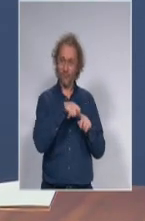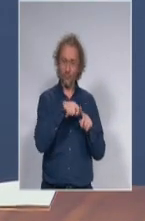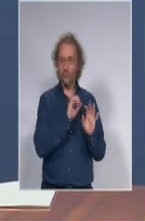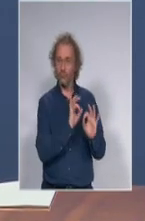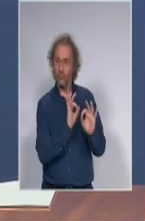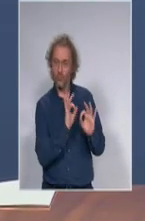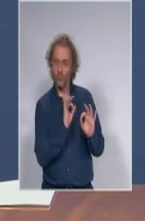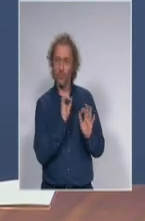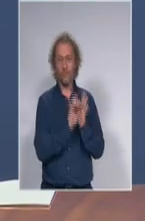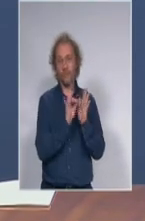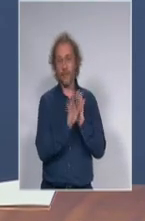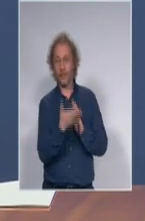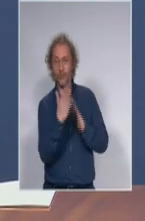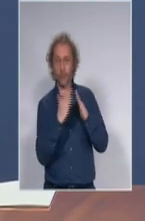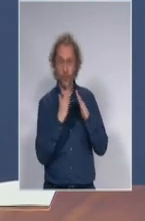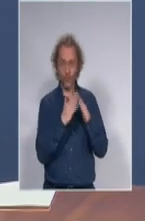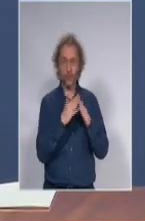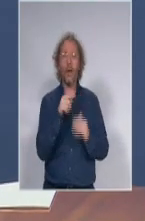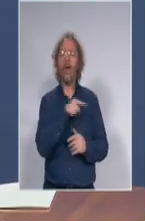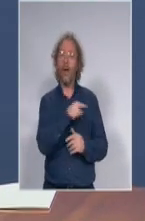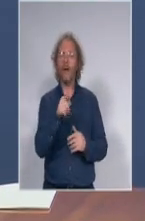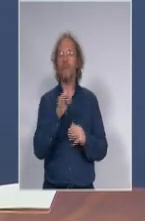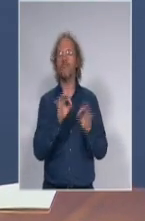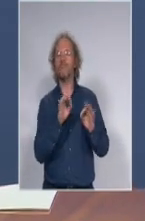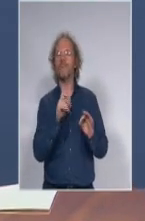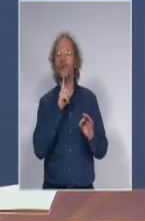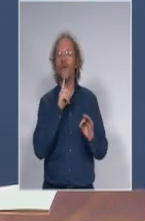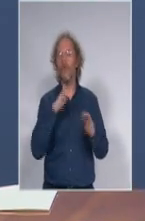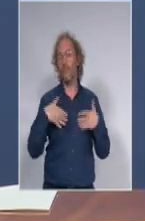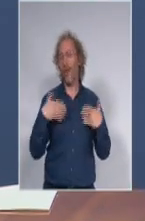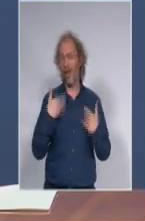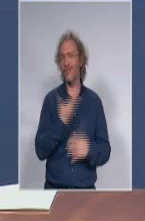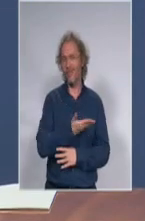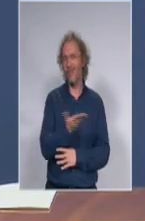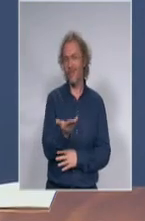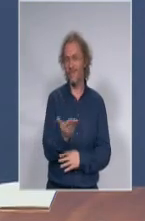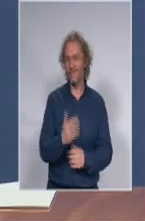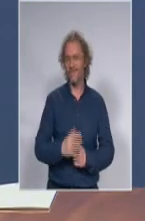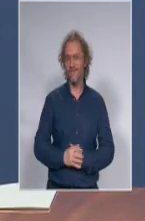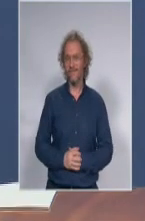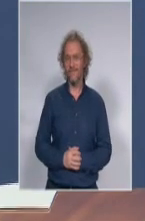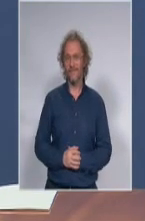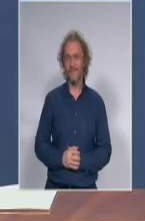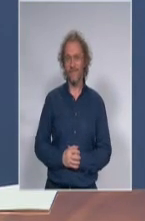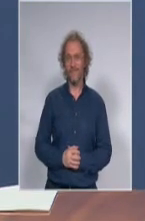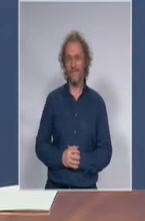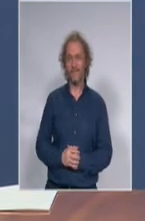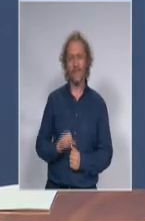izlaze. Među njima su ovi koji su prvi primili iz Lugana i Milana,